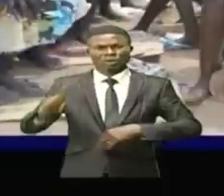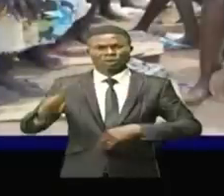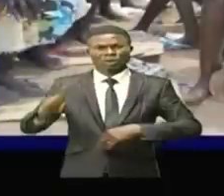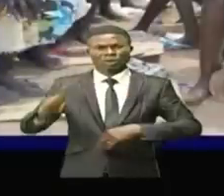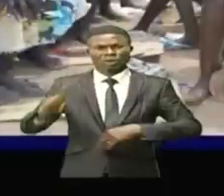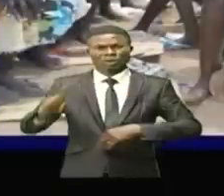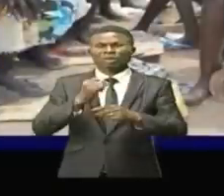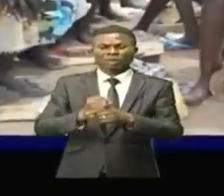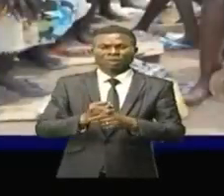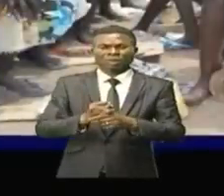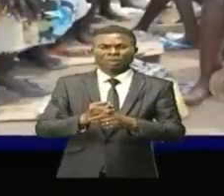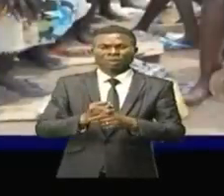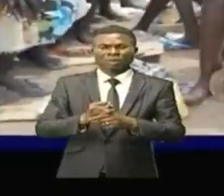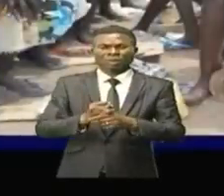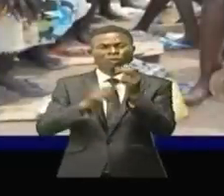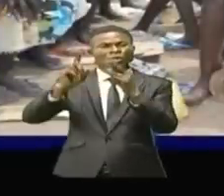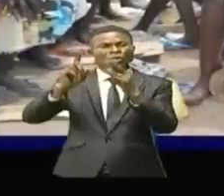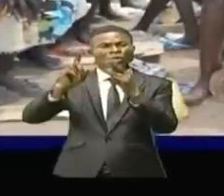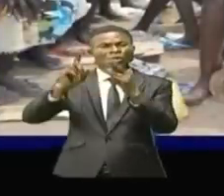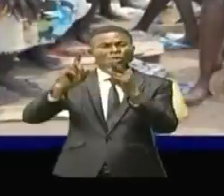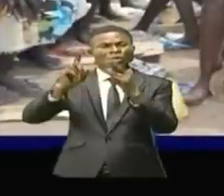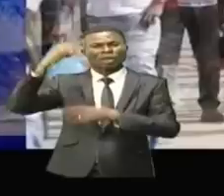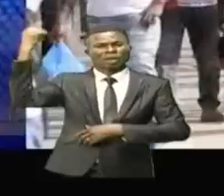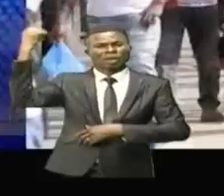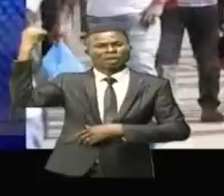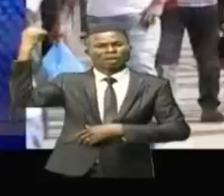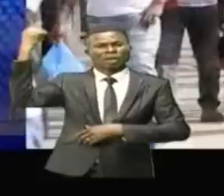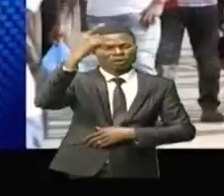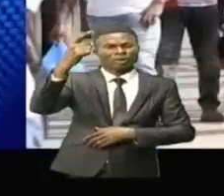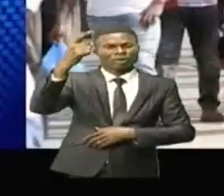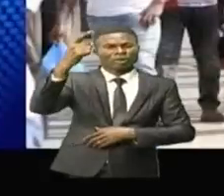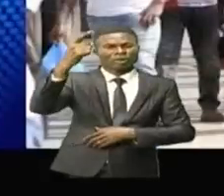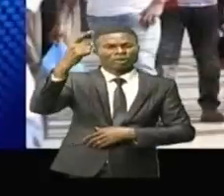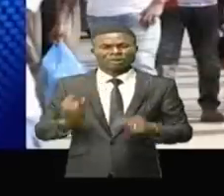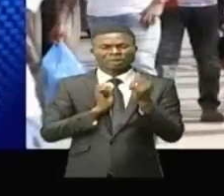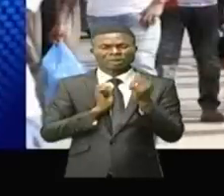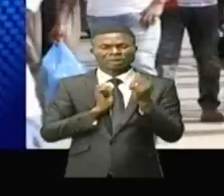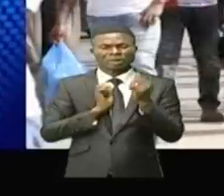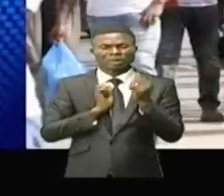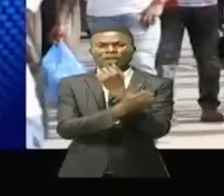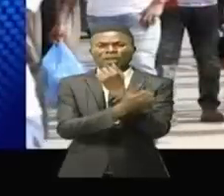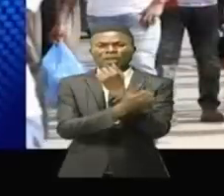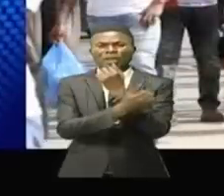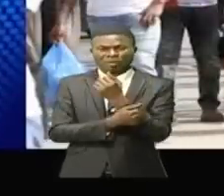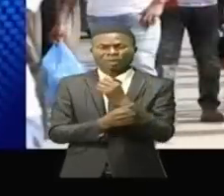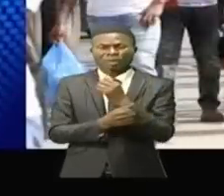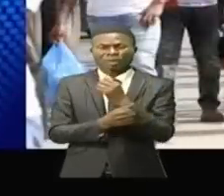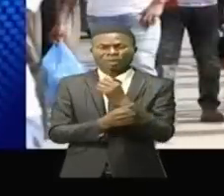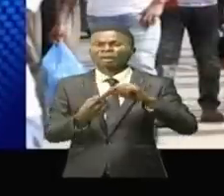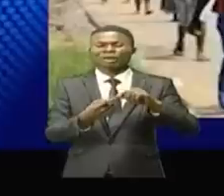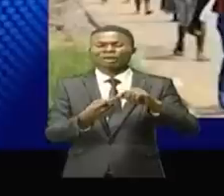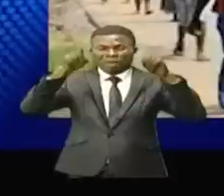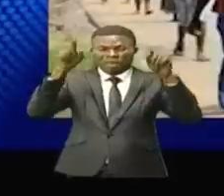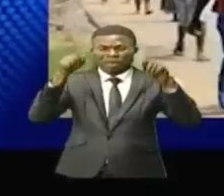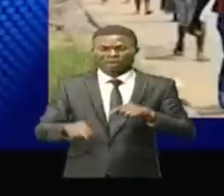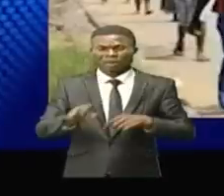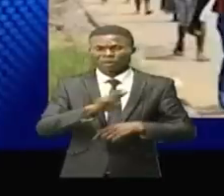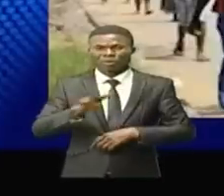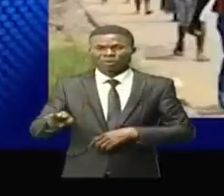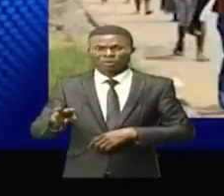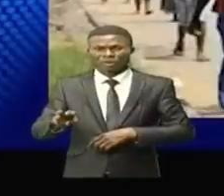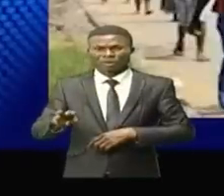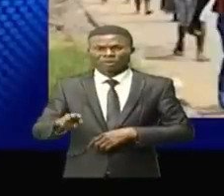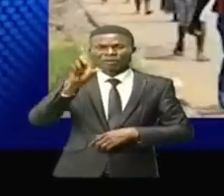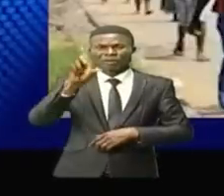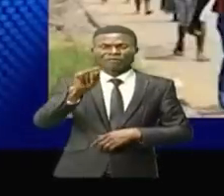internationale pour les réfugiés à travers le monde à la République démocratique du Congo, de manière exceptionnelle, cette année, c'est finalement le